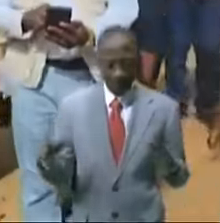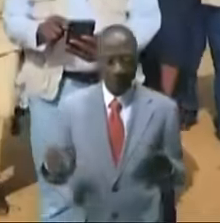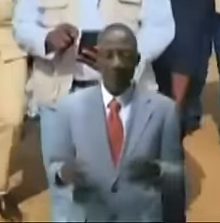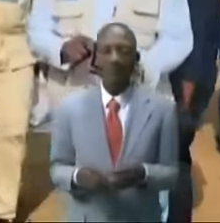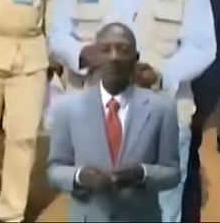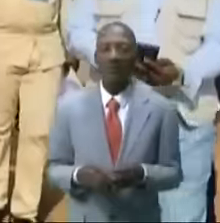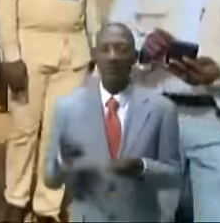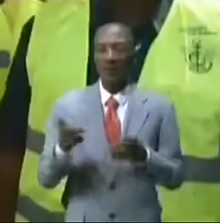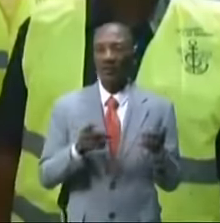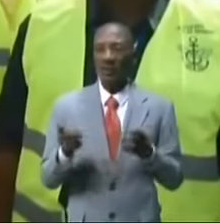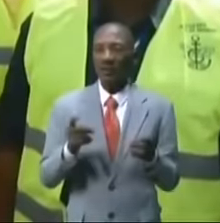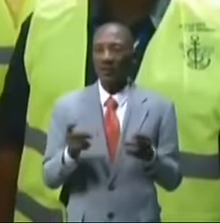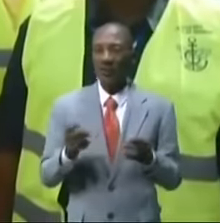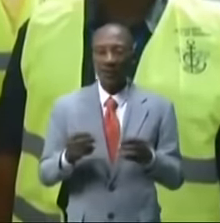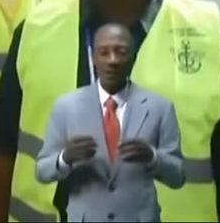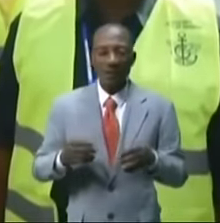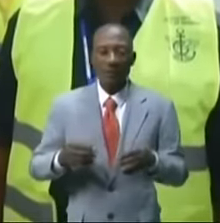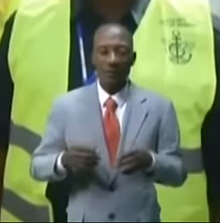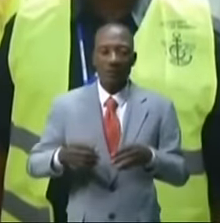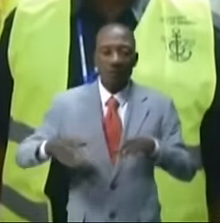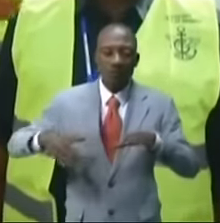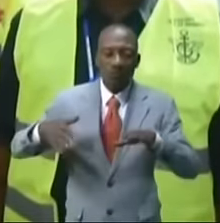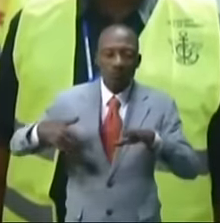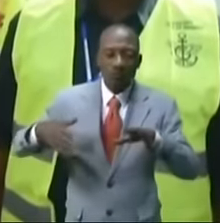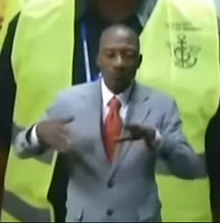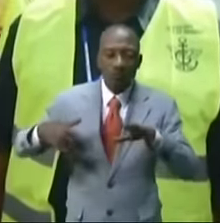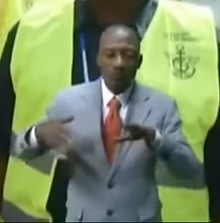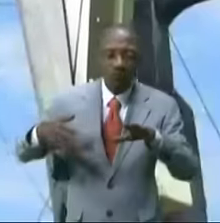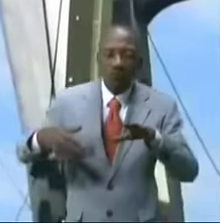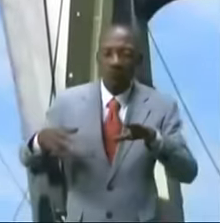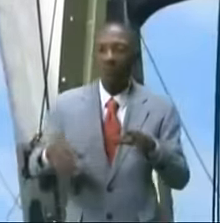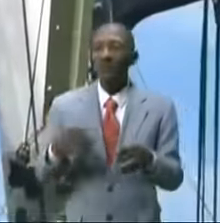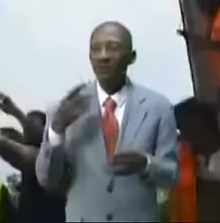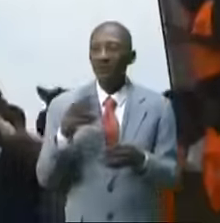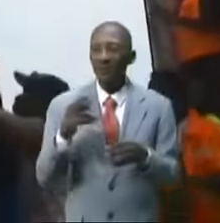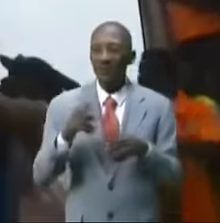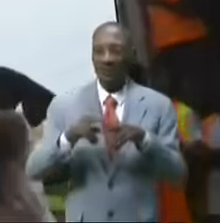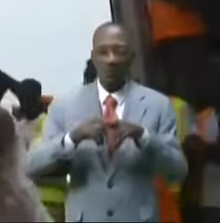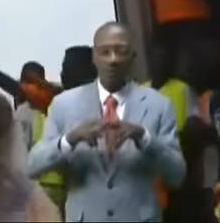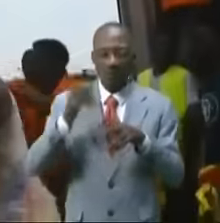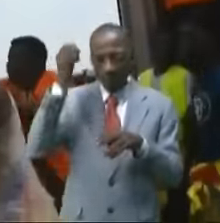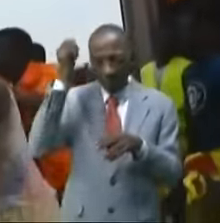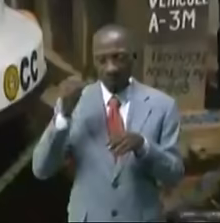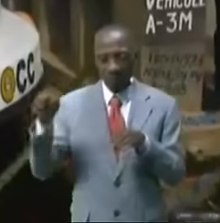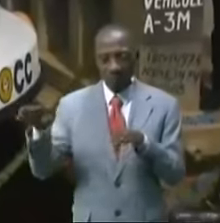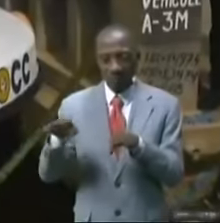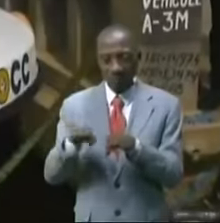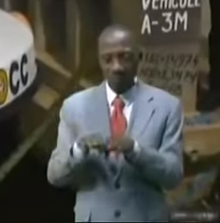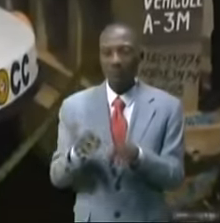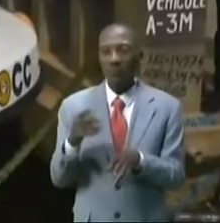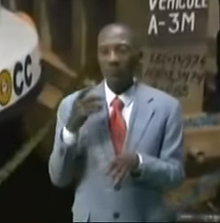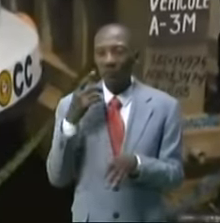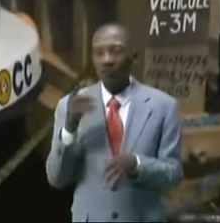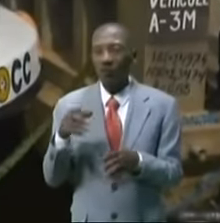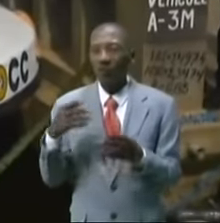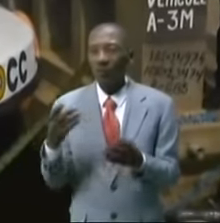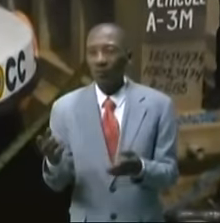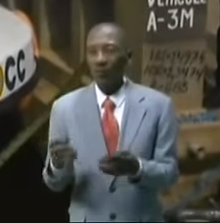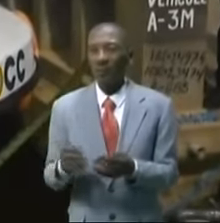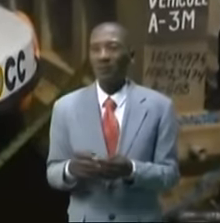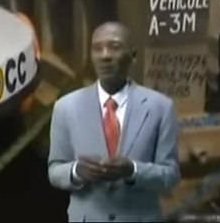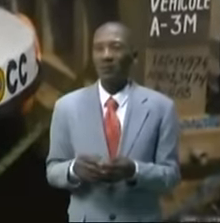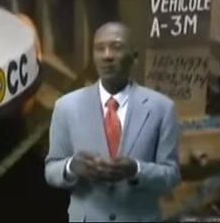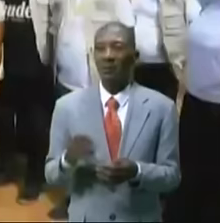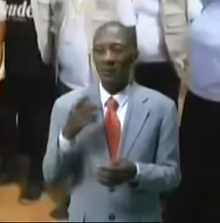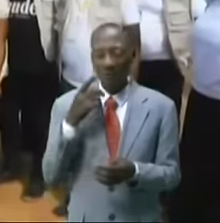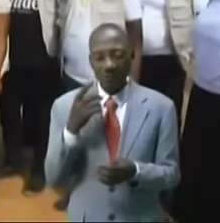au port de Mwanda afin de s'imprégner du travail et moyens de transport des inspecteurs de l'OCC en